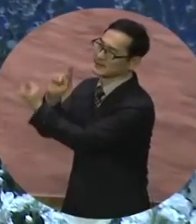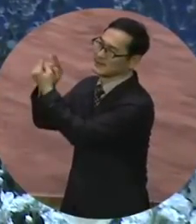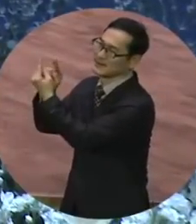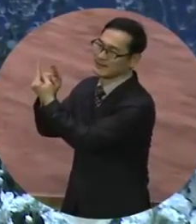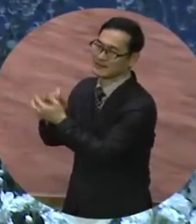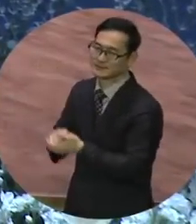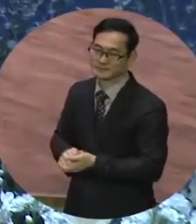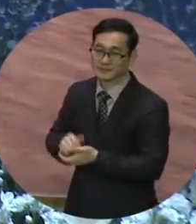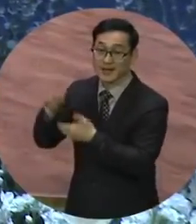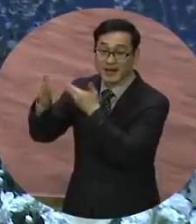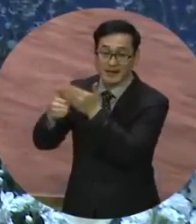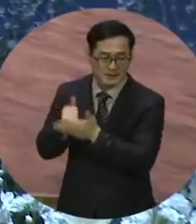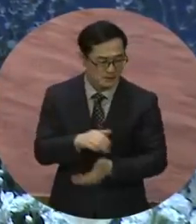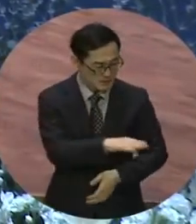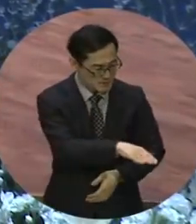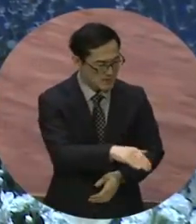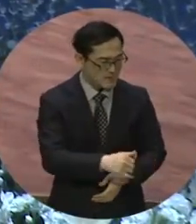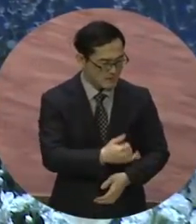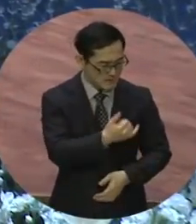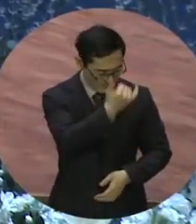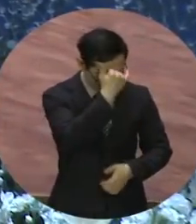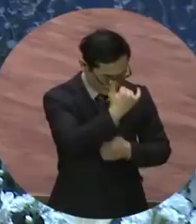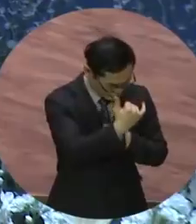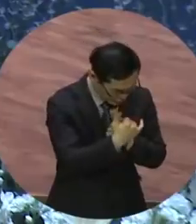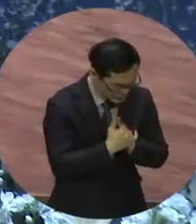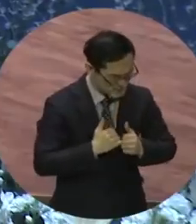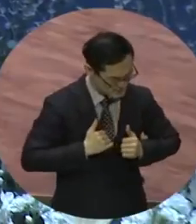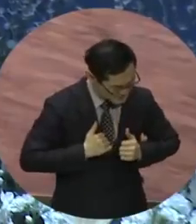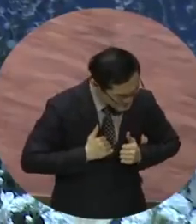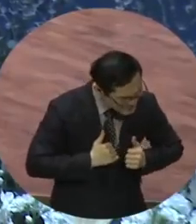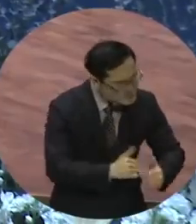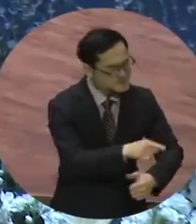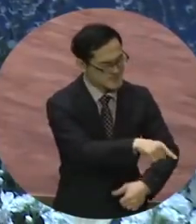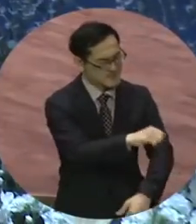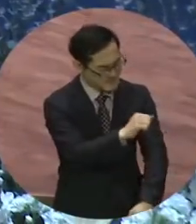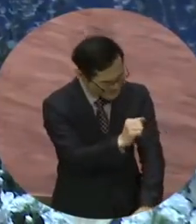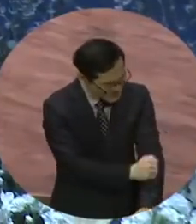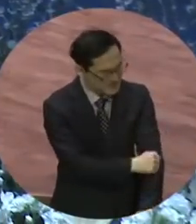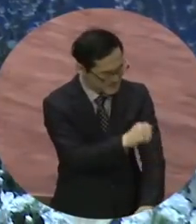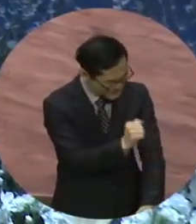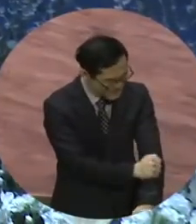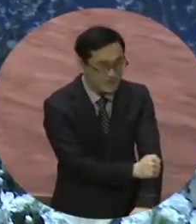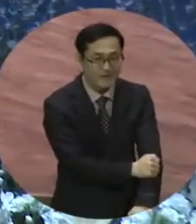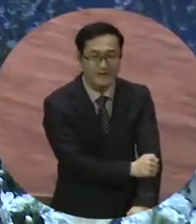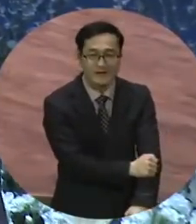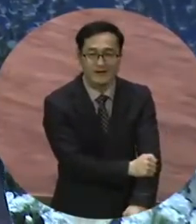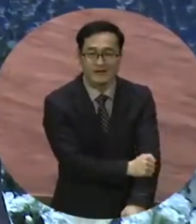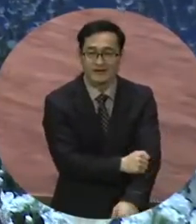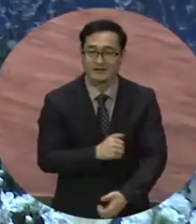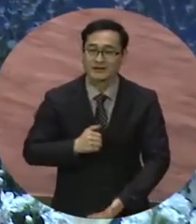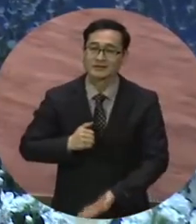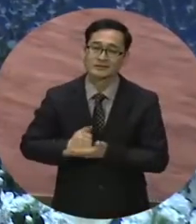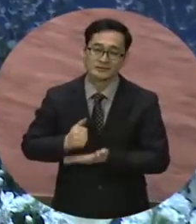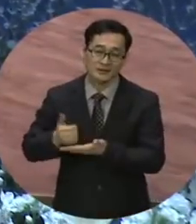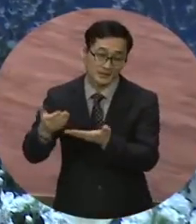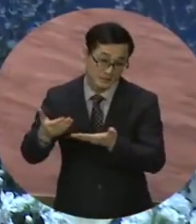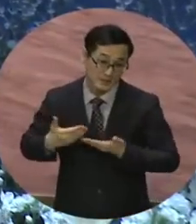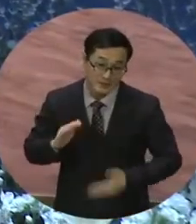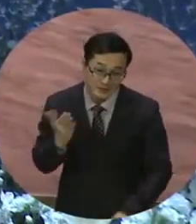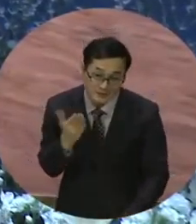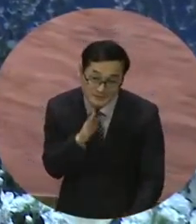종아. 결산이 결산. 맡겨진 일에 충실하게 헌신한 사람들 결과물을 얻게